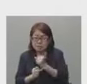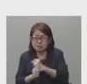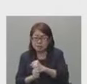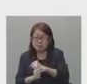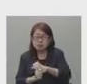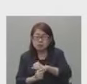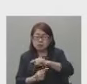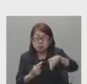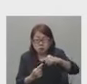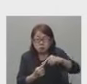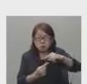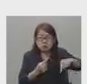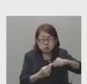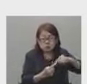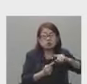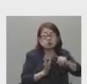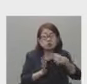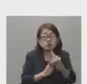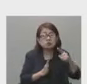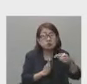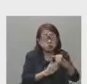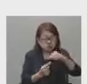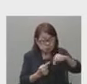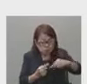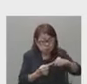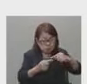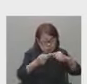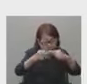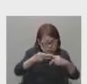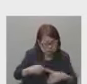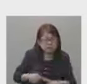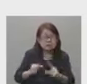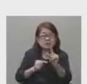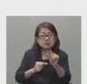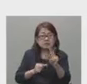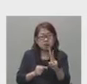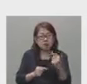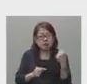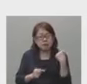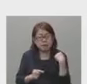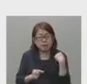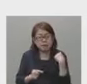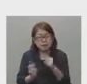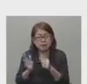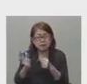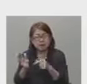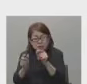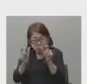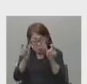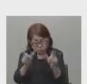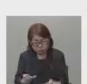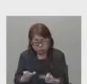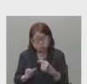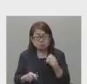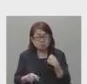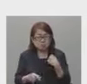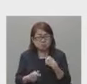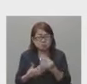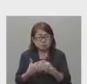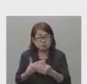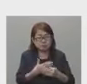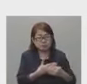ชั่วโมงเนี่ยนะครับถึงภารกิจที่22เค้ารายงานครับว่ามีคอมเมนต์แต่ละภารกิจ20คอมเมนต์